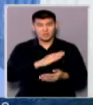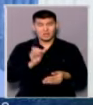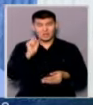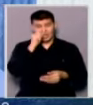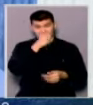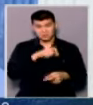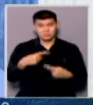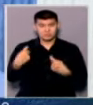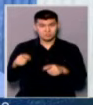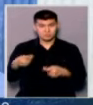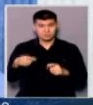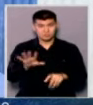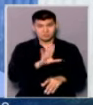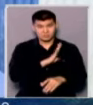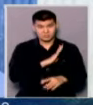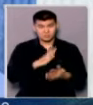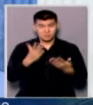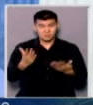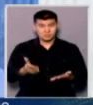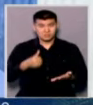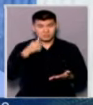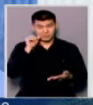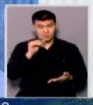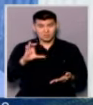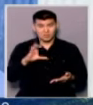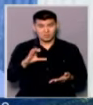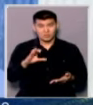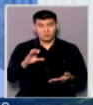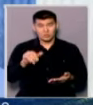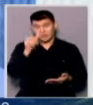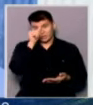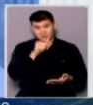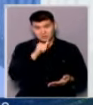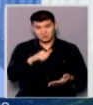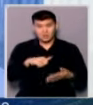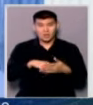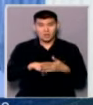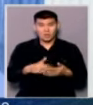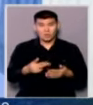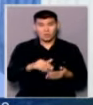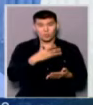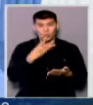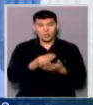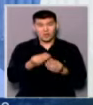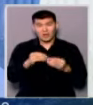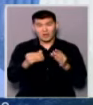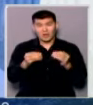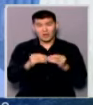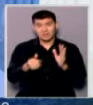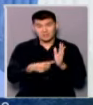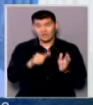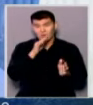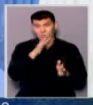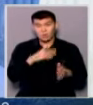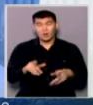бойы біз өткізіп шықтық. Ол кеше енді сәуір айының аяғына дейін өзінің 6 ай мерзімін сақтап,